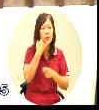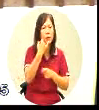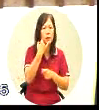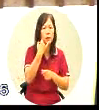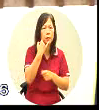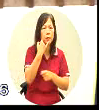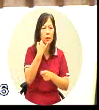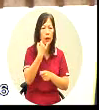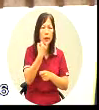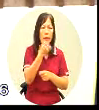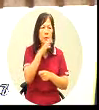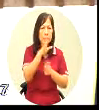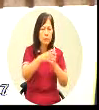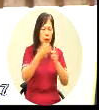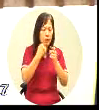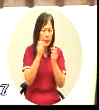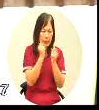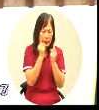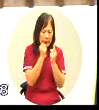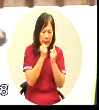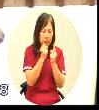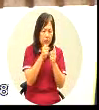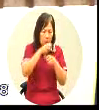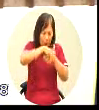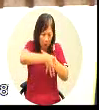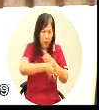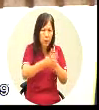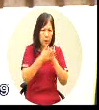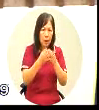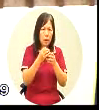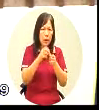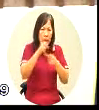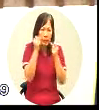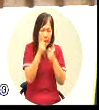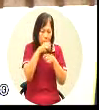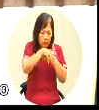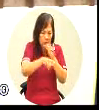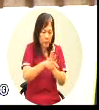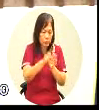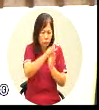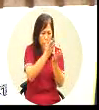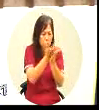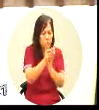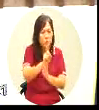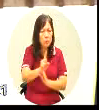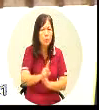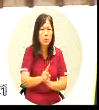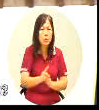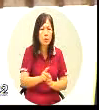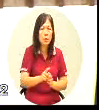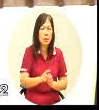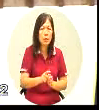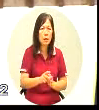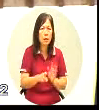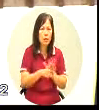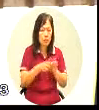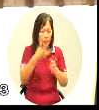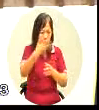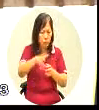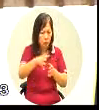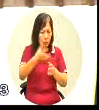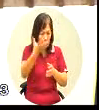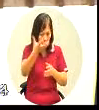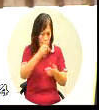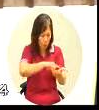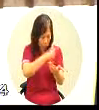是因为它需要大量的冷却系统，还要冷却它的这些 server 什么的，所以它需要有很大量的水源，像